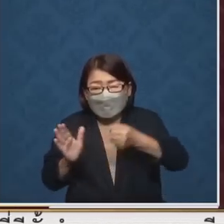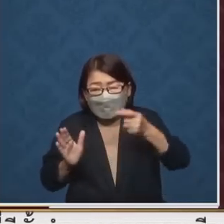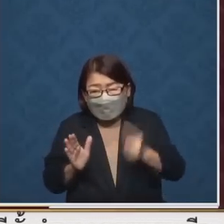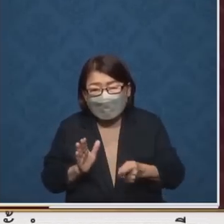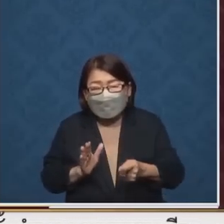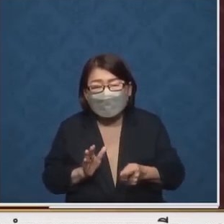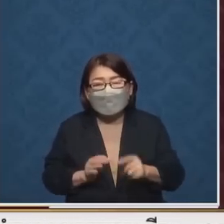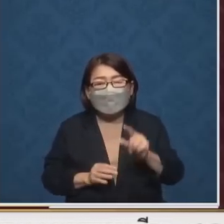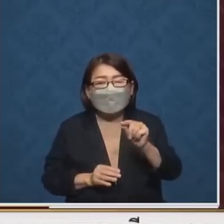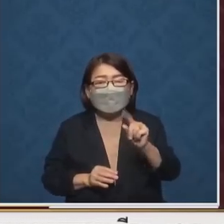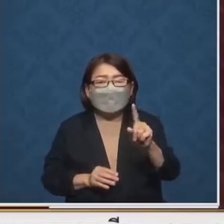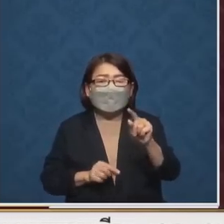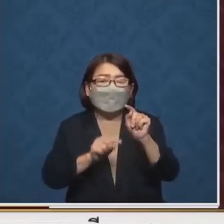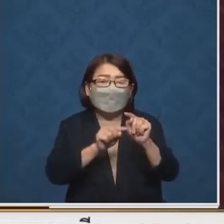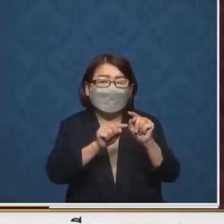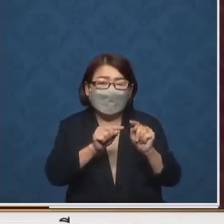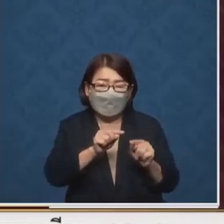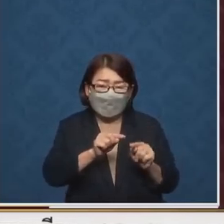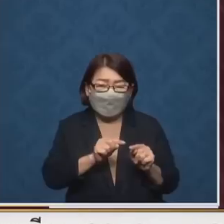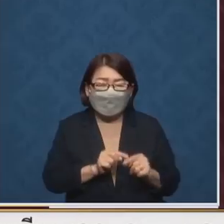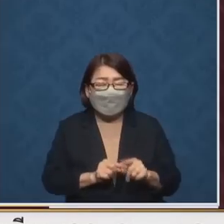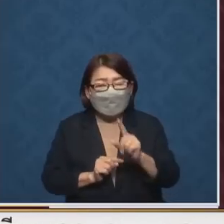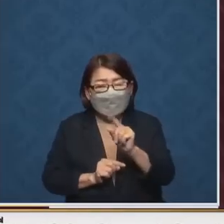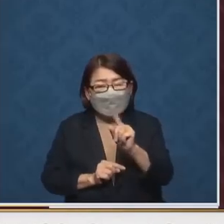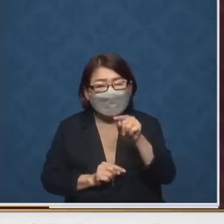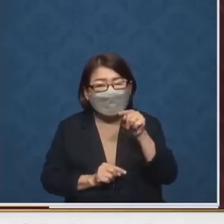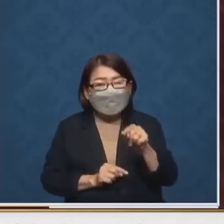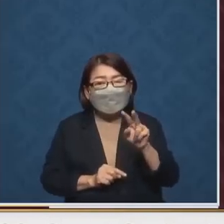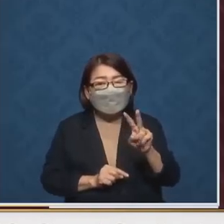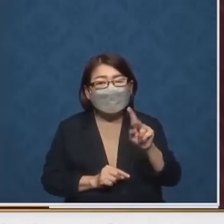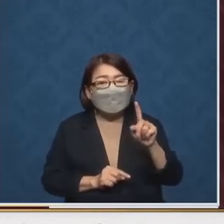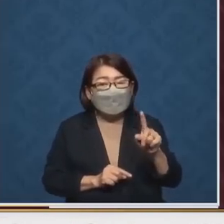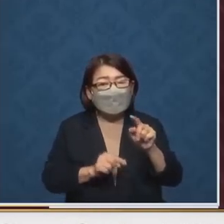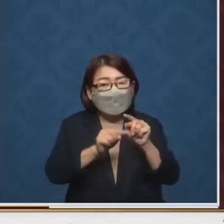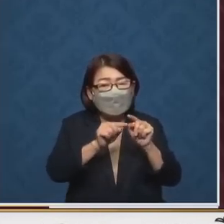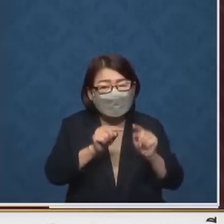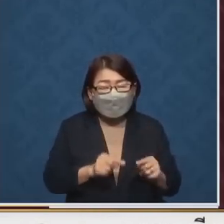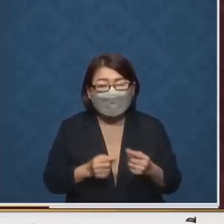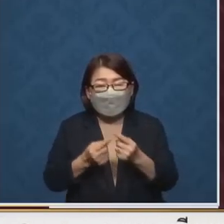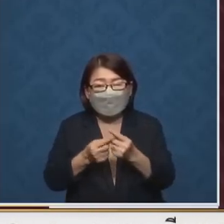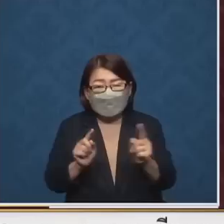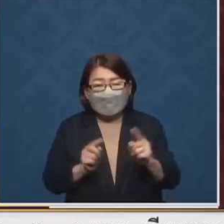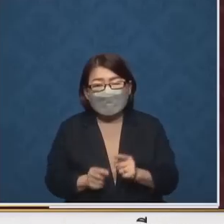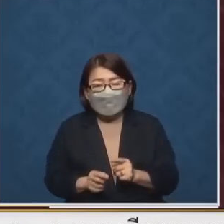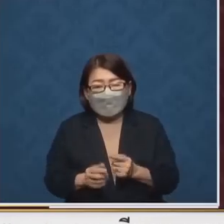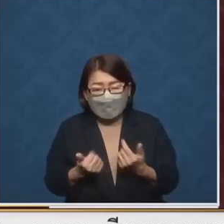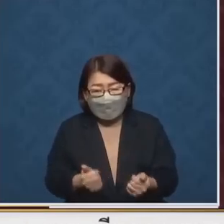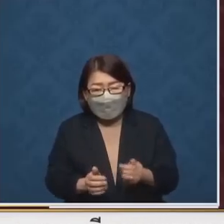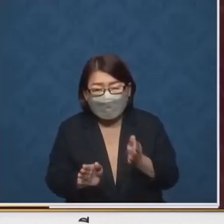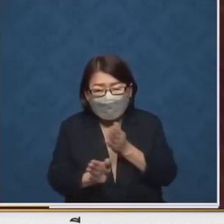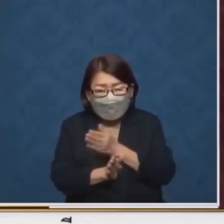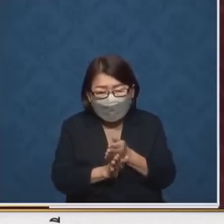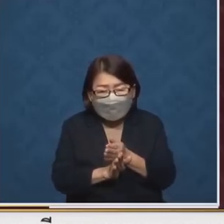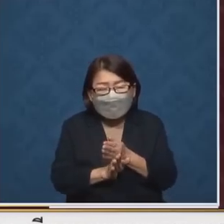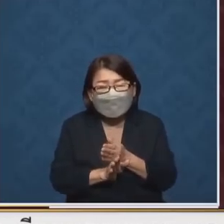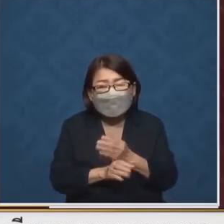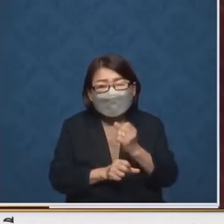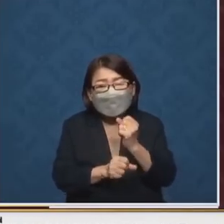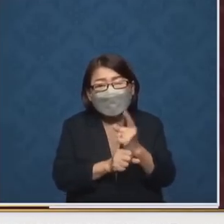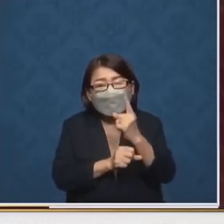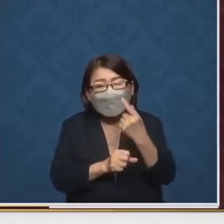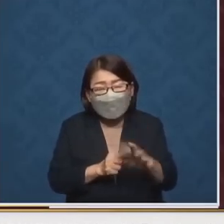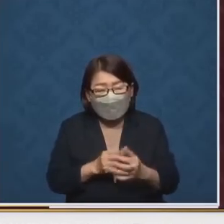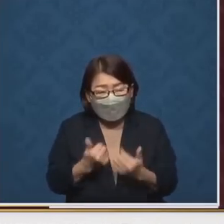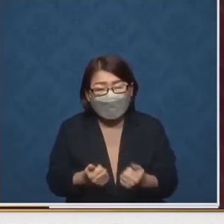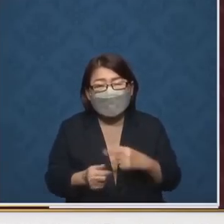เพีง 21 เปอรเซ็นต์ 21.21 แต่ปากฏวานี่ผ่านมาไปอก่า จนถวัที่ 2 กันยายน